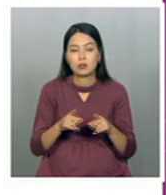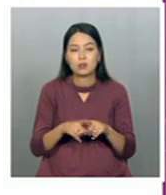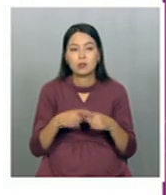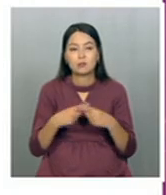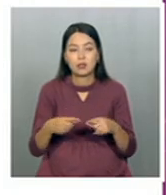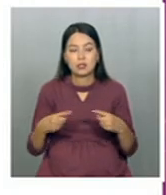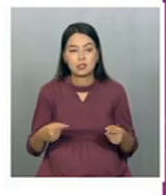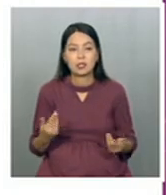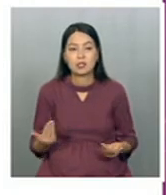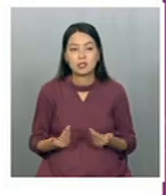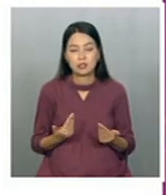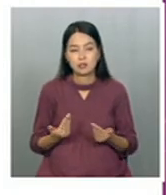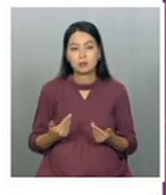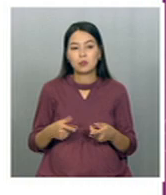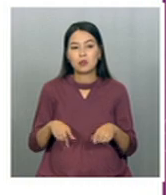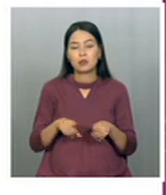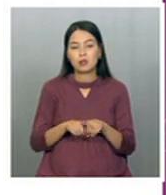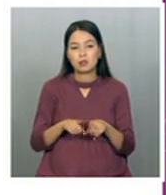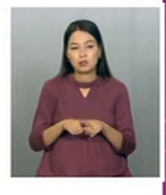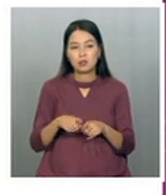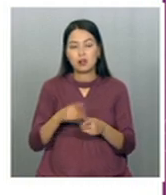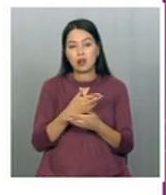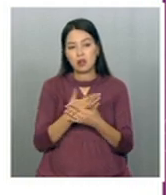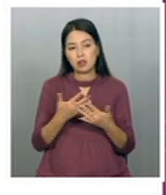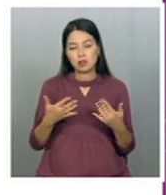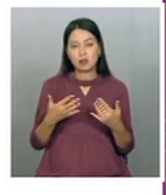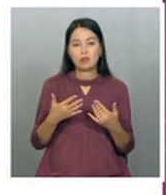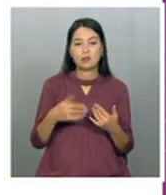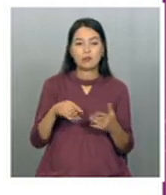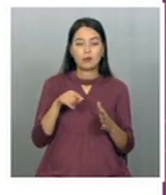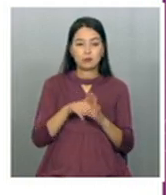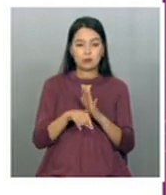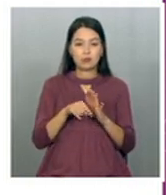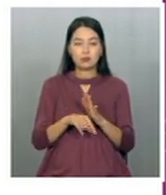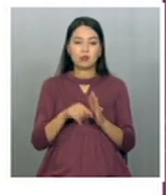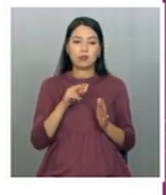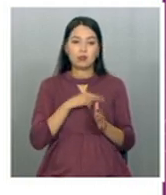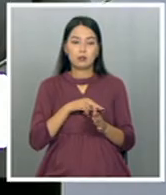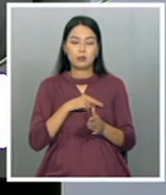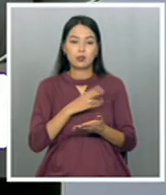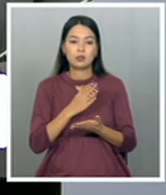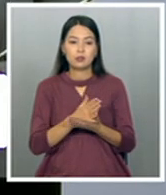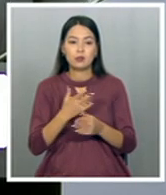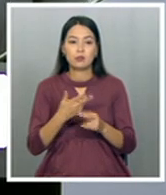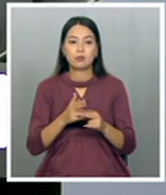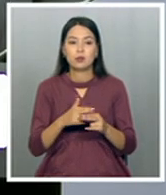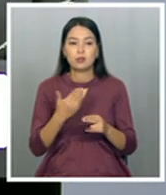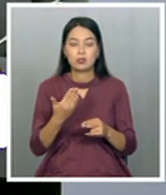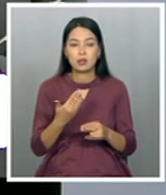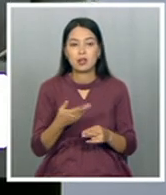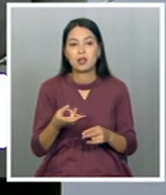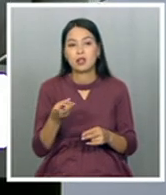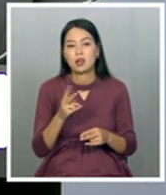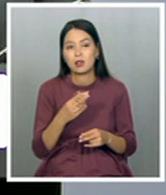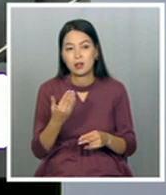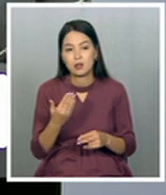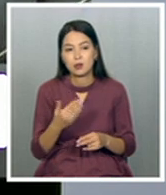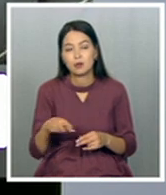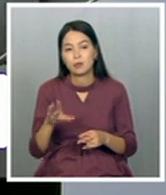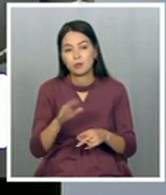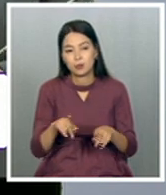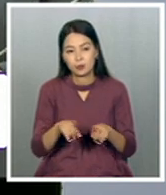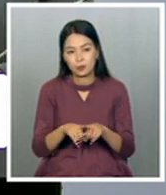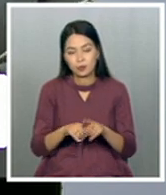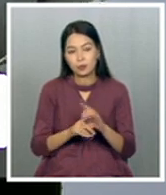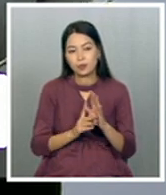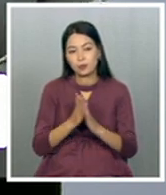ағзалар секілді сыртқы ортаның әртүрлі факторларына бейімделген. Сол бейімделушіліктің нәтижесінде пайда болған